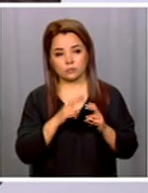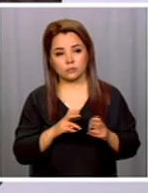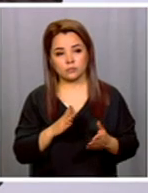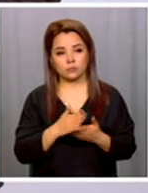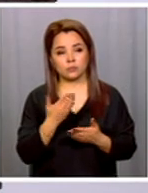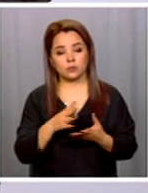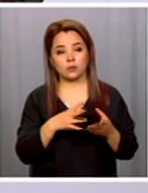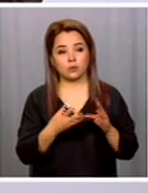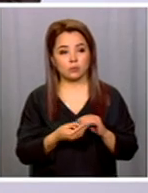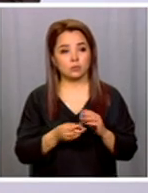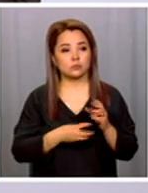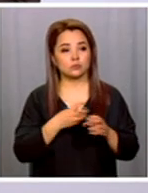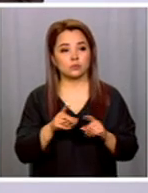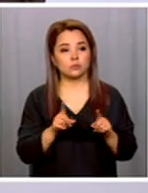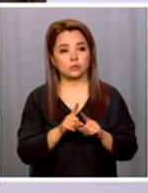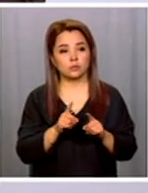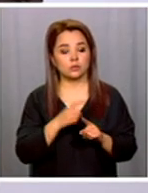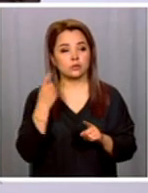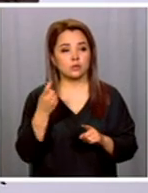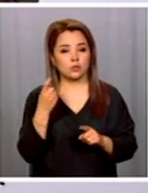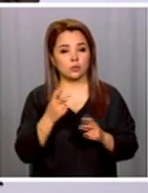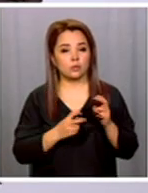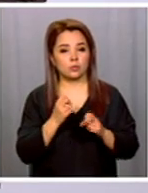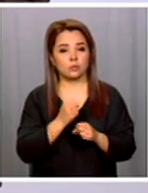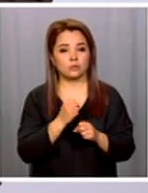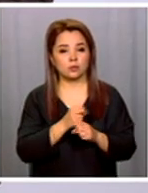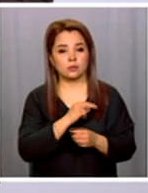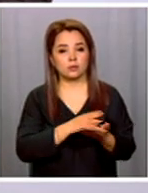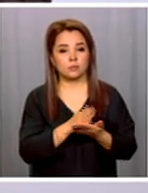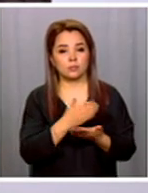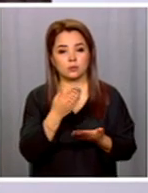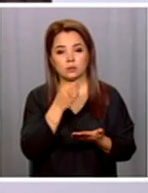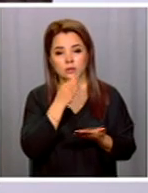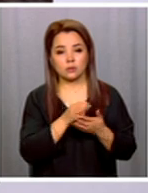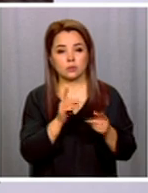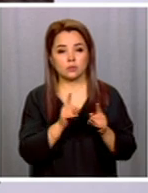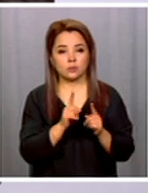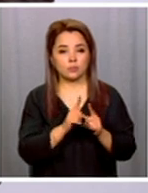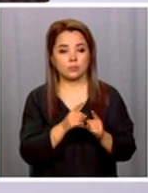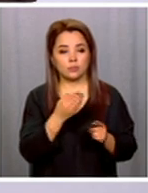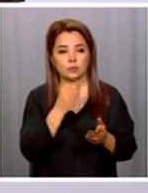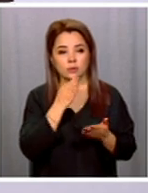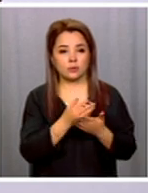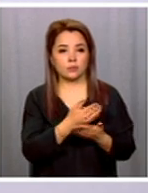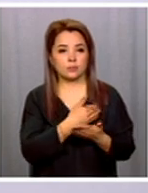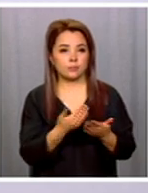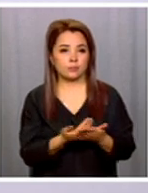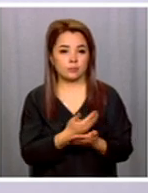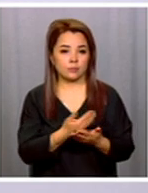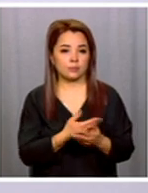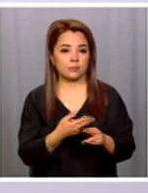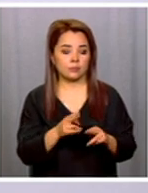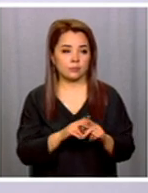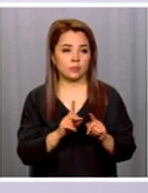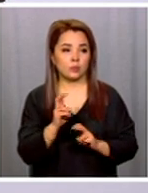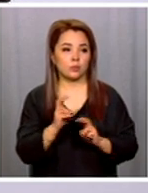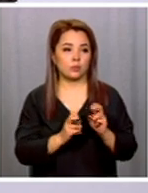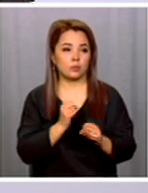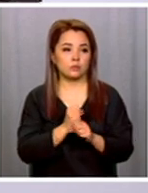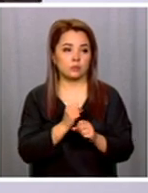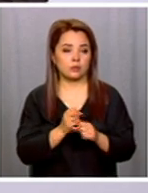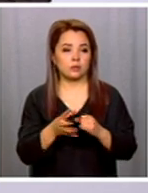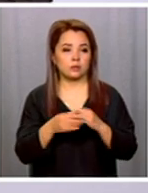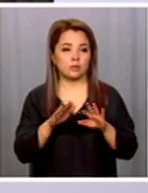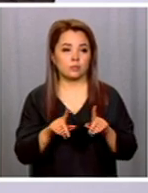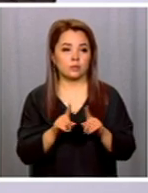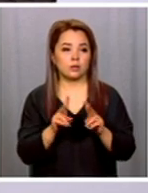Жалпы дүниежүзілік шаруашылық өндіруші, өңдеуші, қызмет көрсету саласынан тұратын тұңды өткен сабақта айтқанбыз. Өткенде біз жалпы өндіруші сала туралы